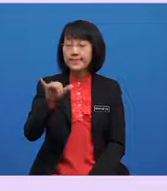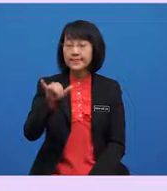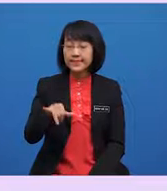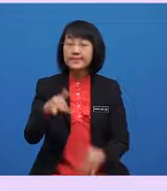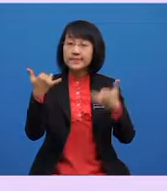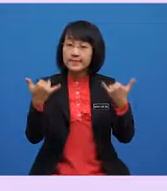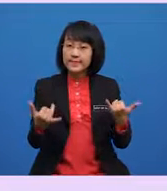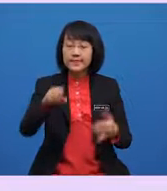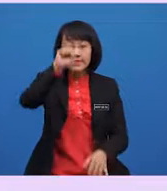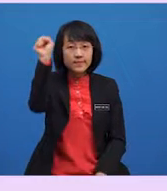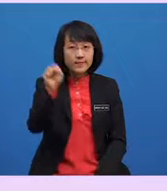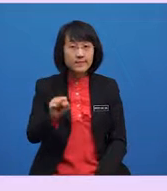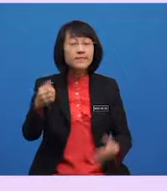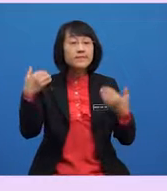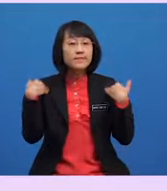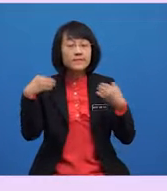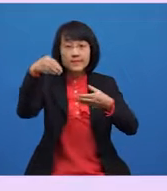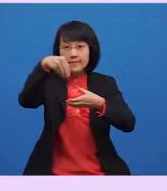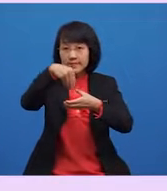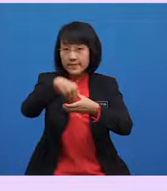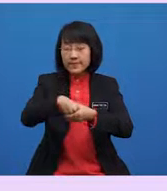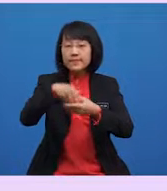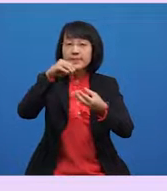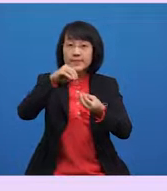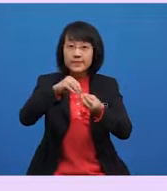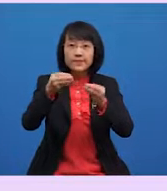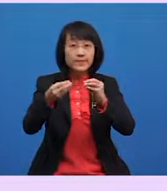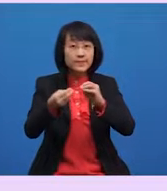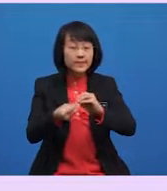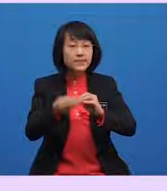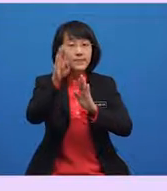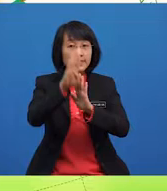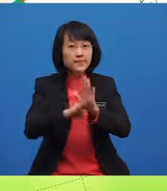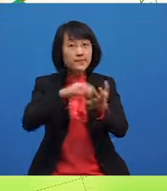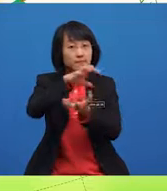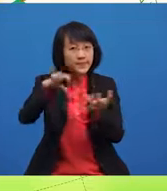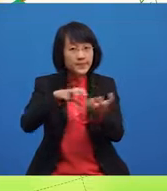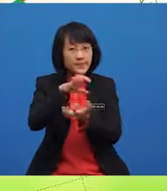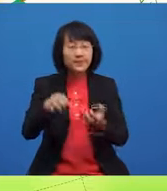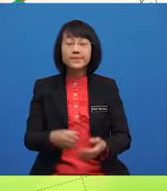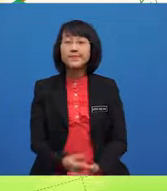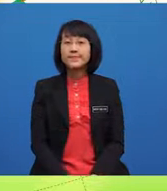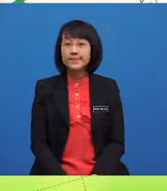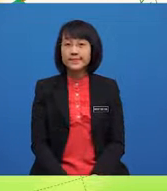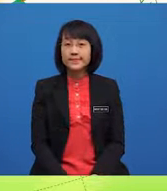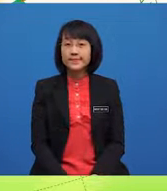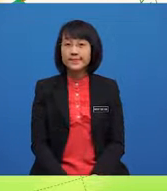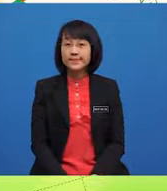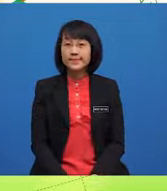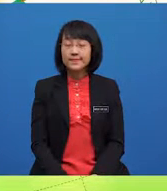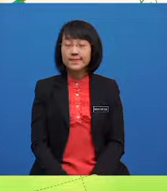ini soalan adalah dalam bentuk nombor bercampur. Sekali